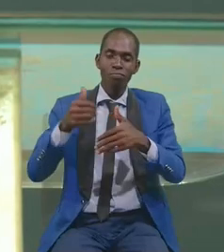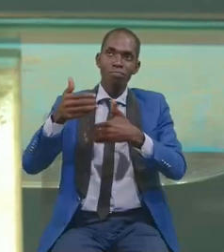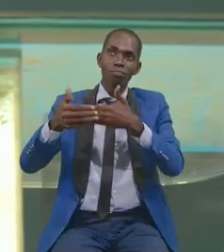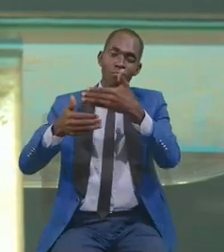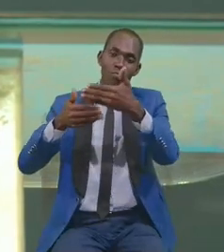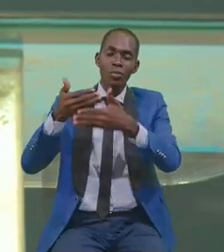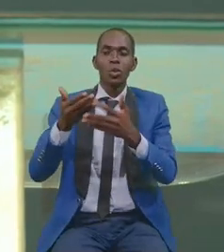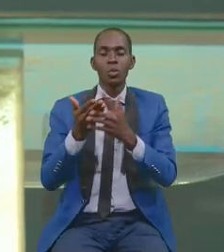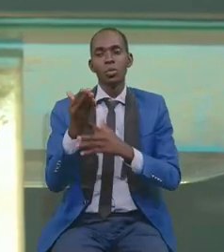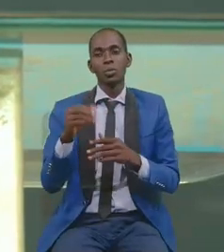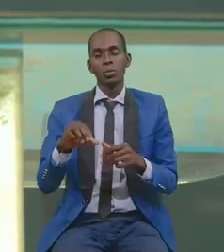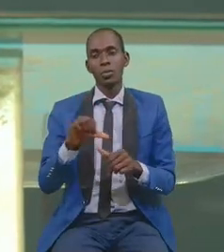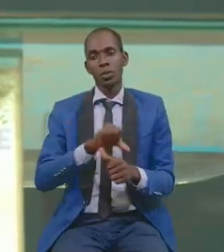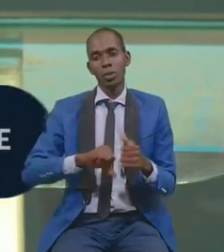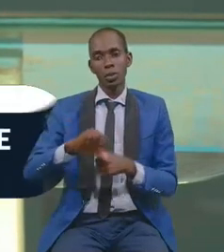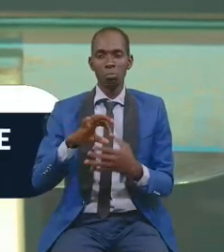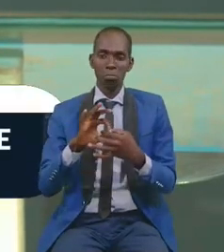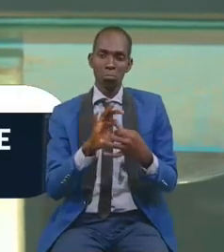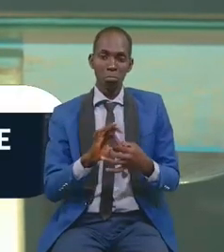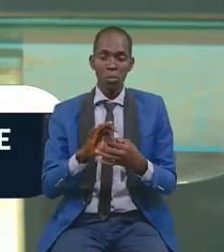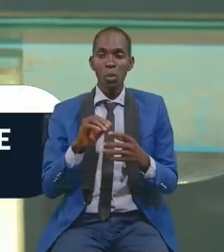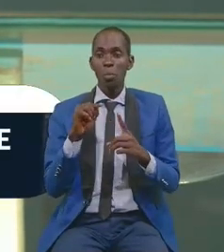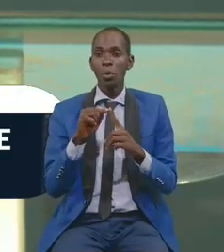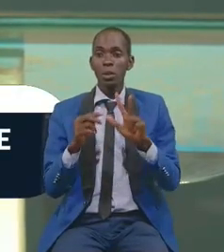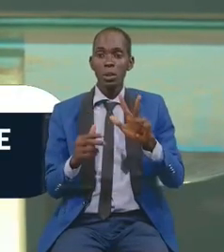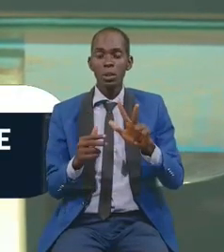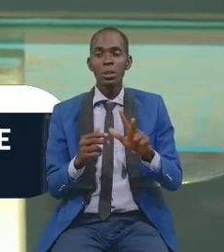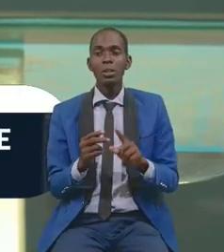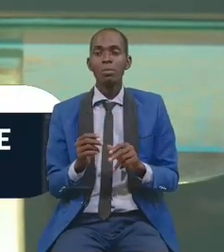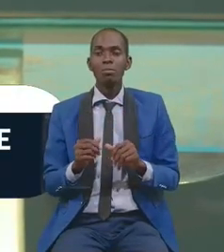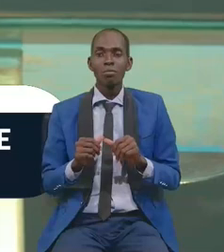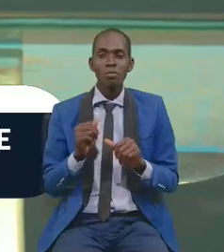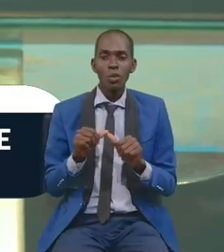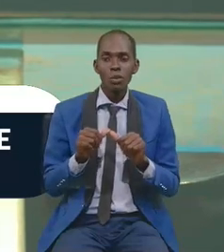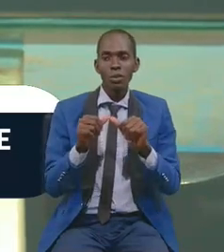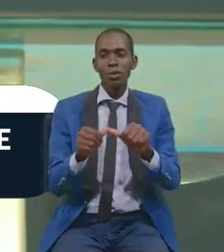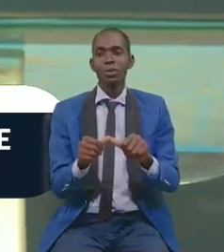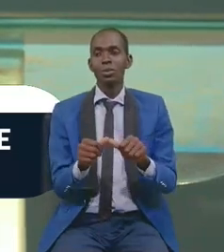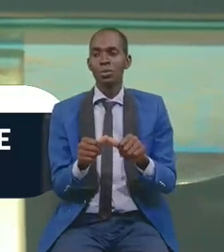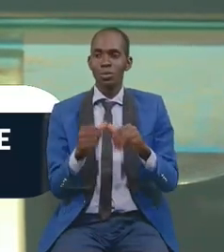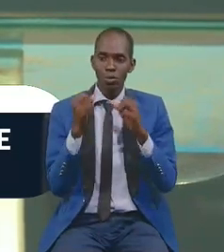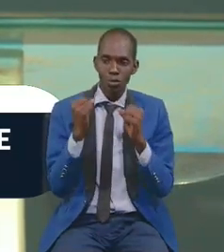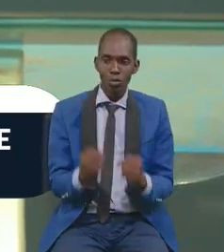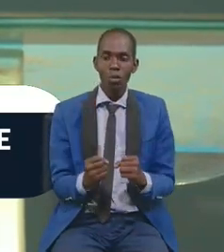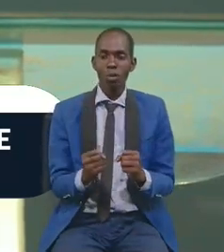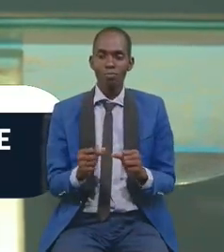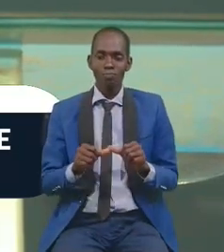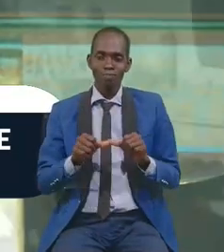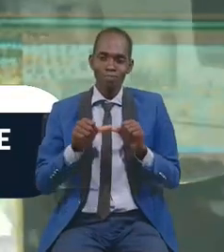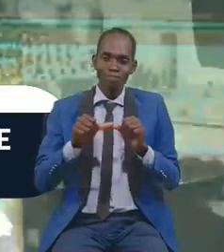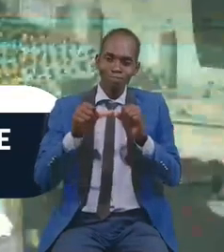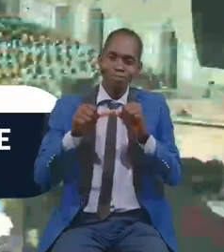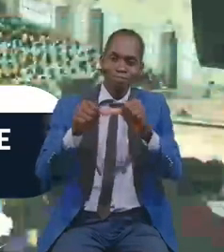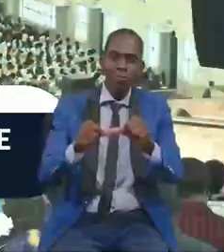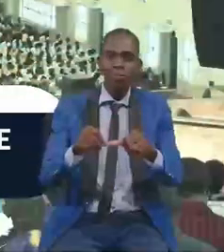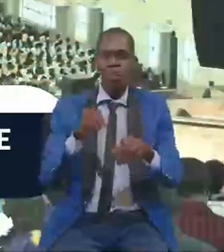constant à travers la commune. Troisième point, c'est maintenir une ferme persévérance dans la fidélité après que le Seigneur